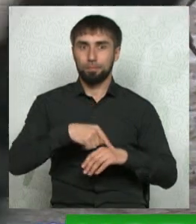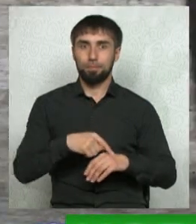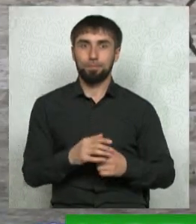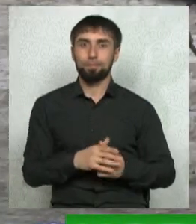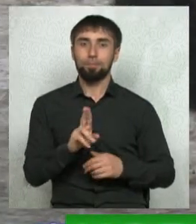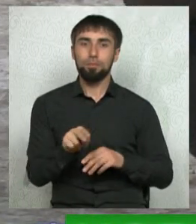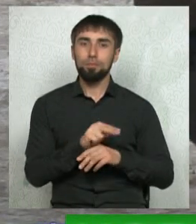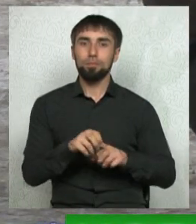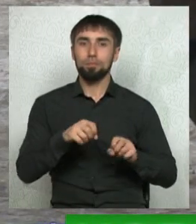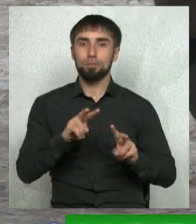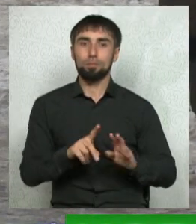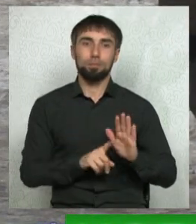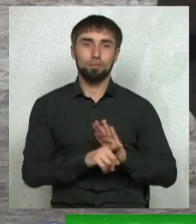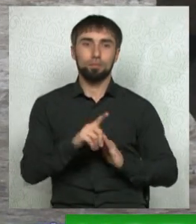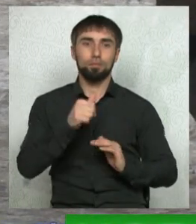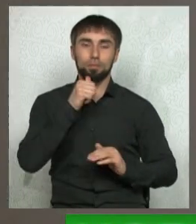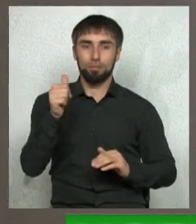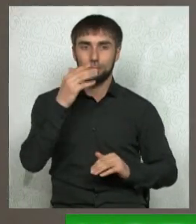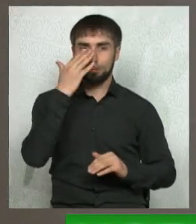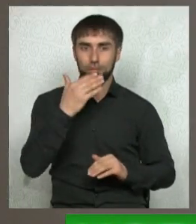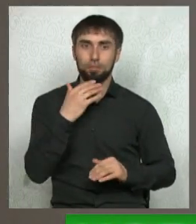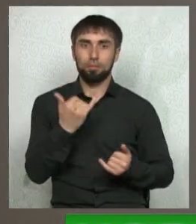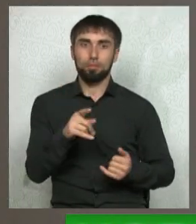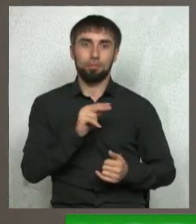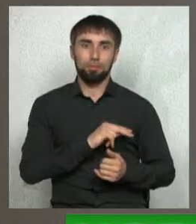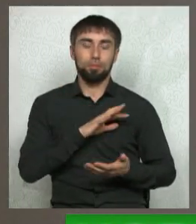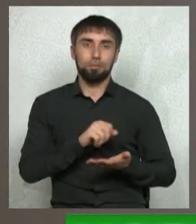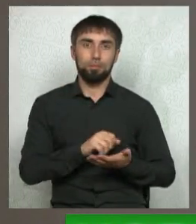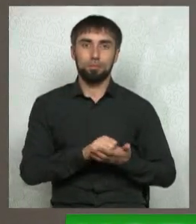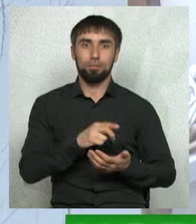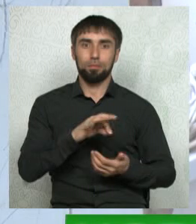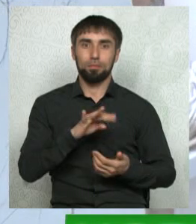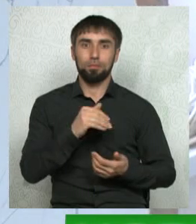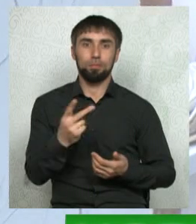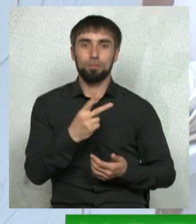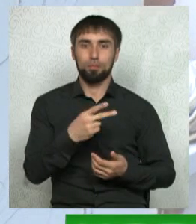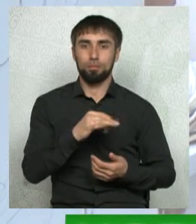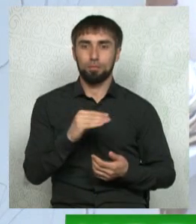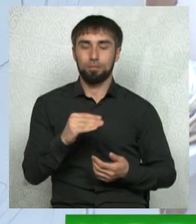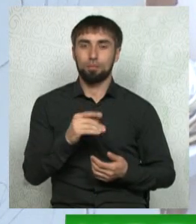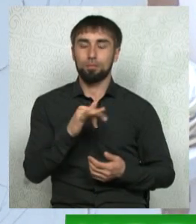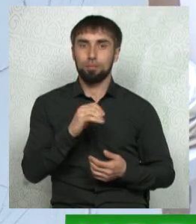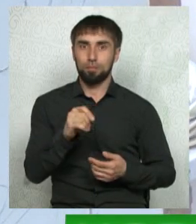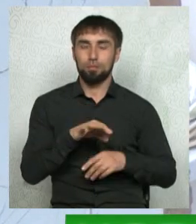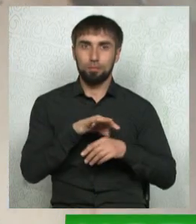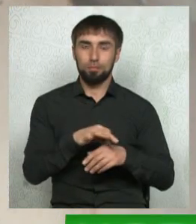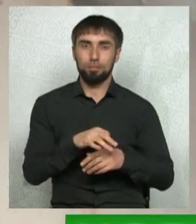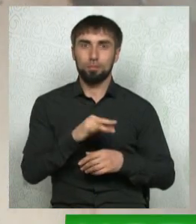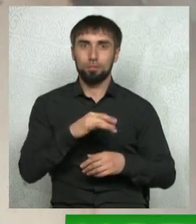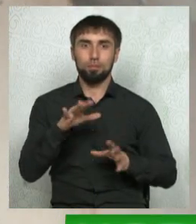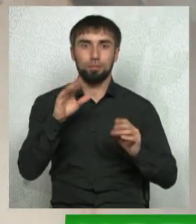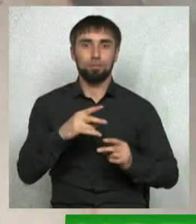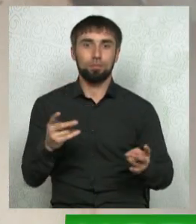ремонту специалисты приступили еще прошлым летом. Сейчас рабочие заняты облицовкой второго этажа. Здесь уже проведены почти